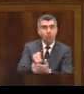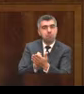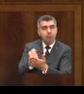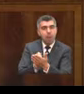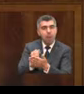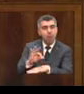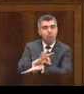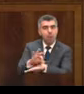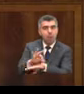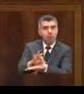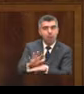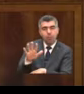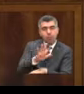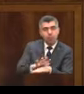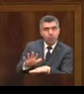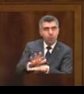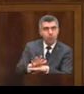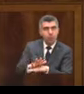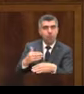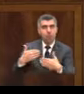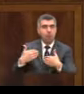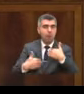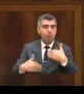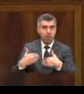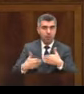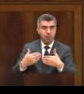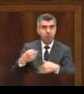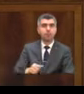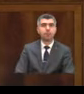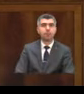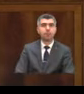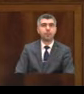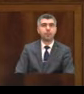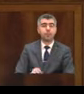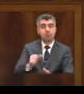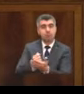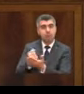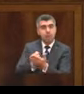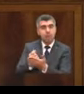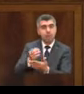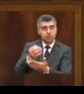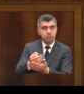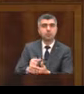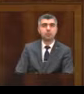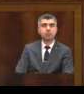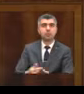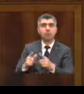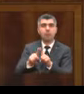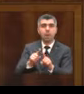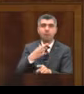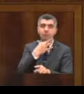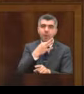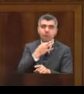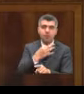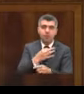المباراة الوطنية الموحدة لفائدة الأشخاص في وضعية إعاقة وتنظمت المباراة وتم الاستفادة من تبسيط هذه